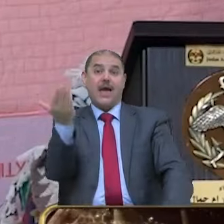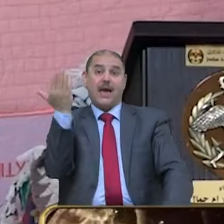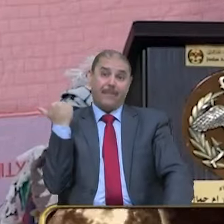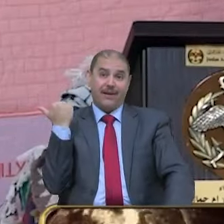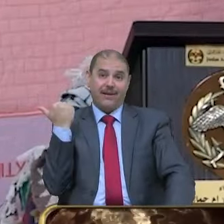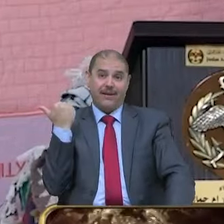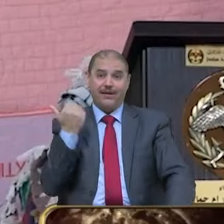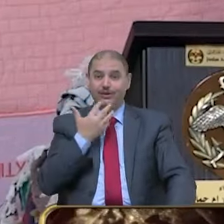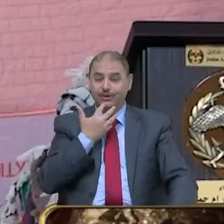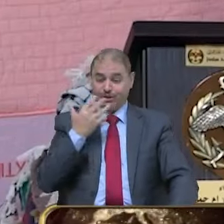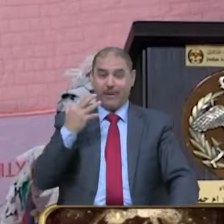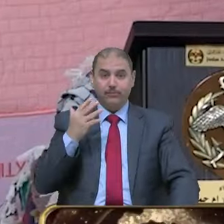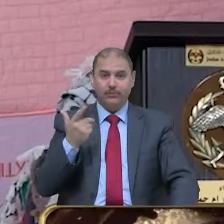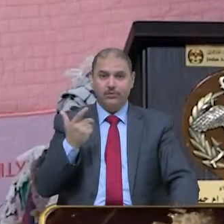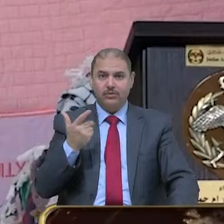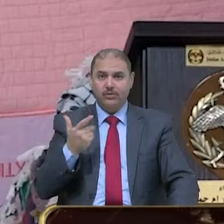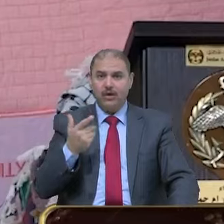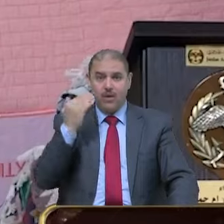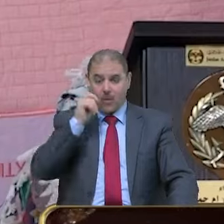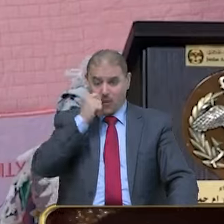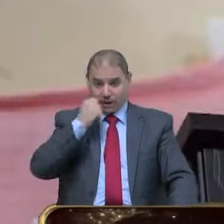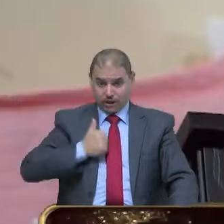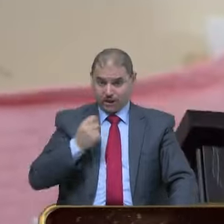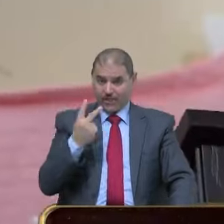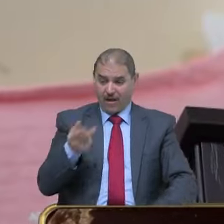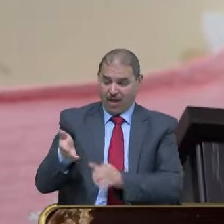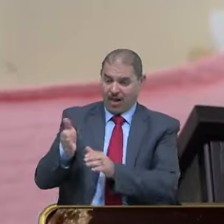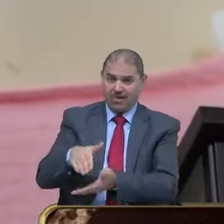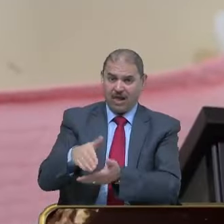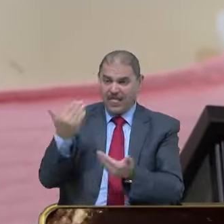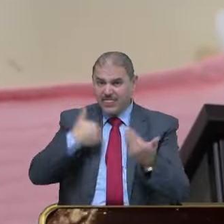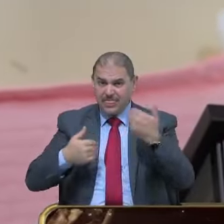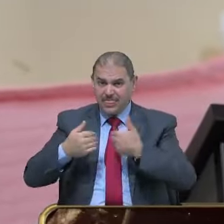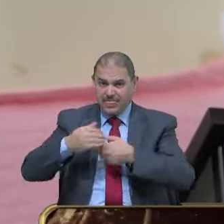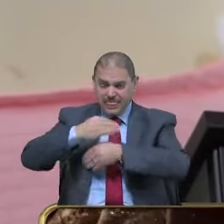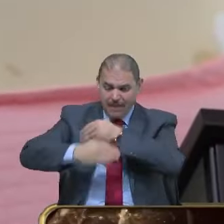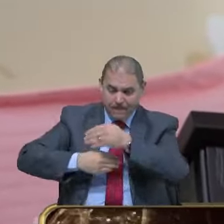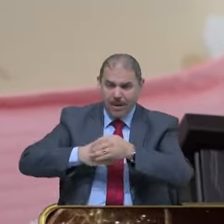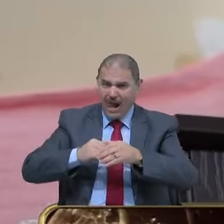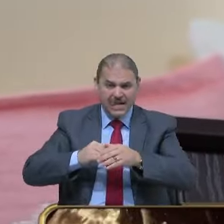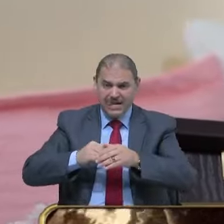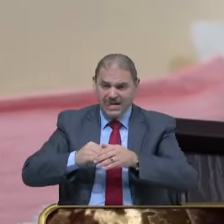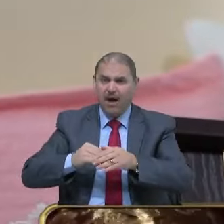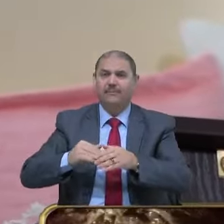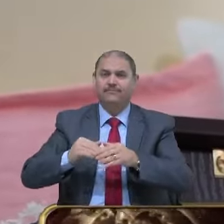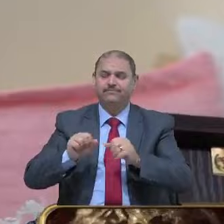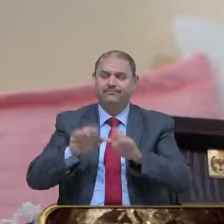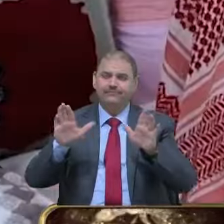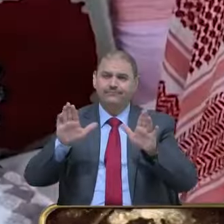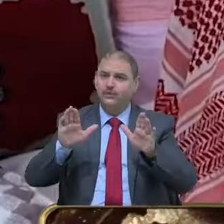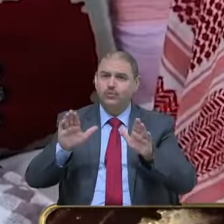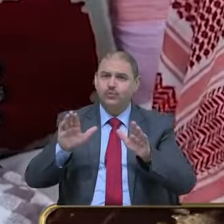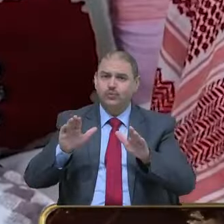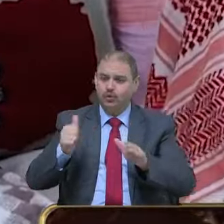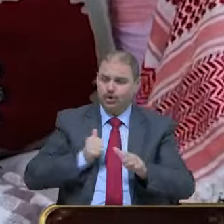سنها حيث قامت قياده المستشفى بارسال فريق طبي مختص للكشف على حالتها واجراء العلاج